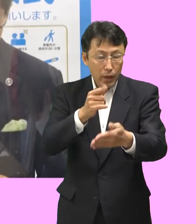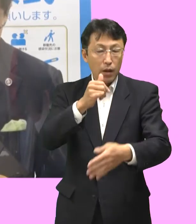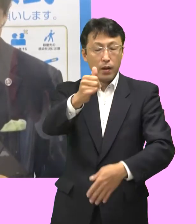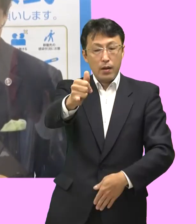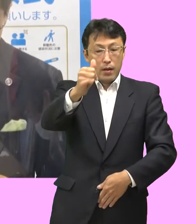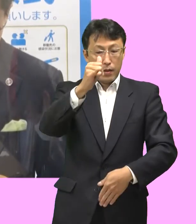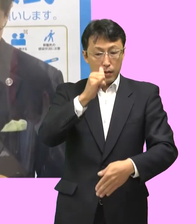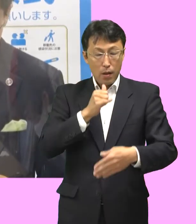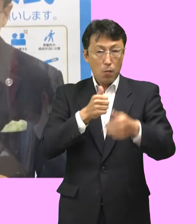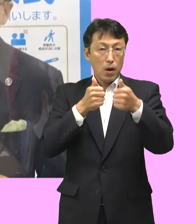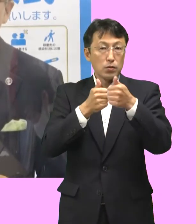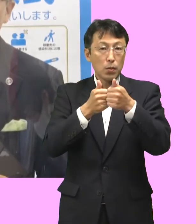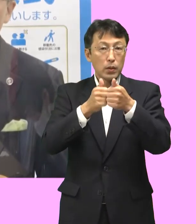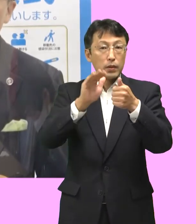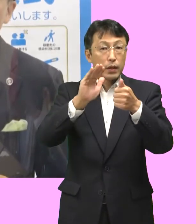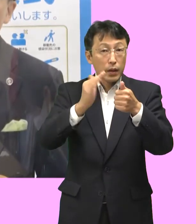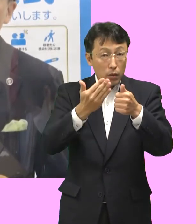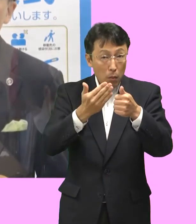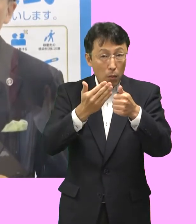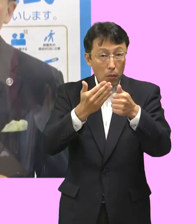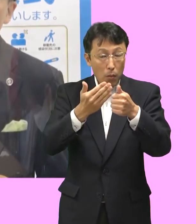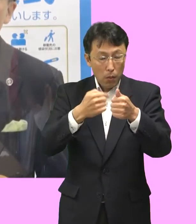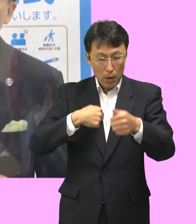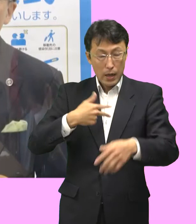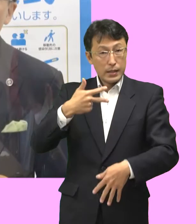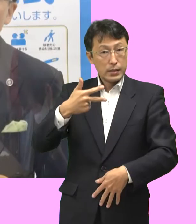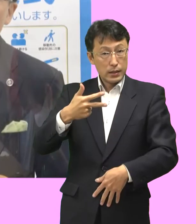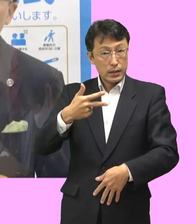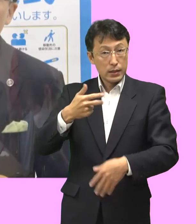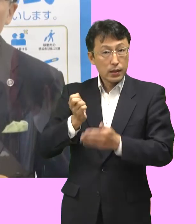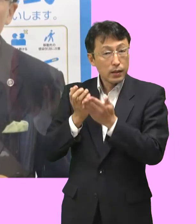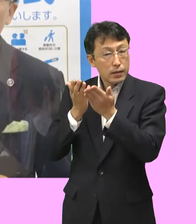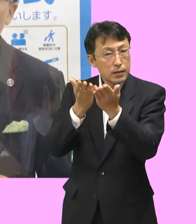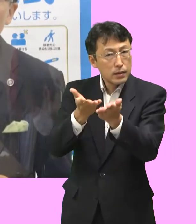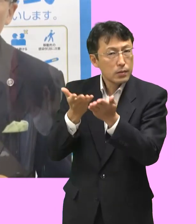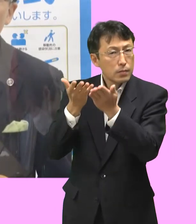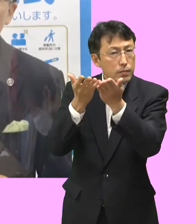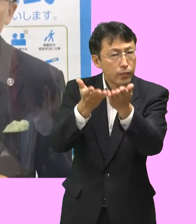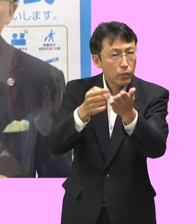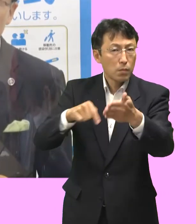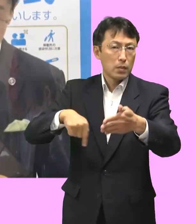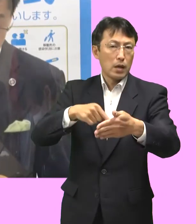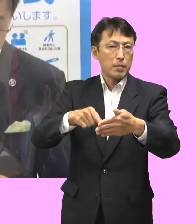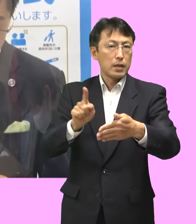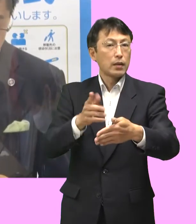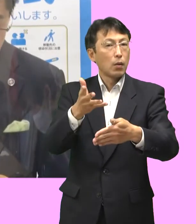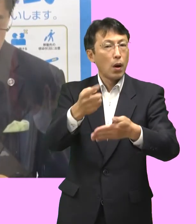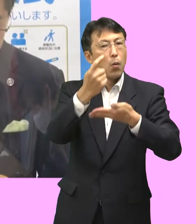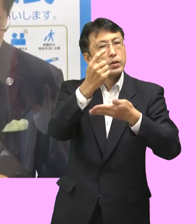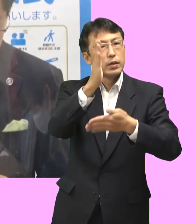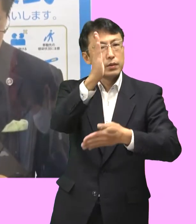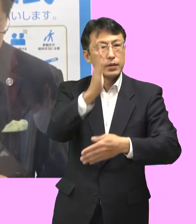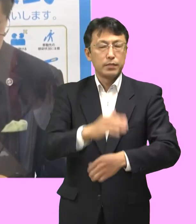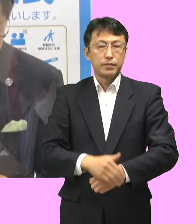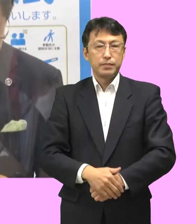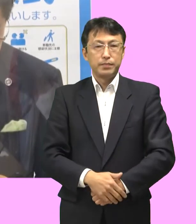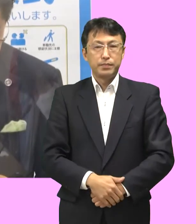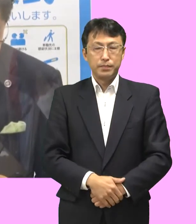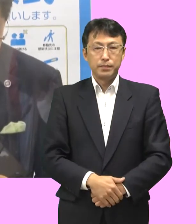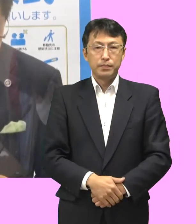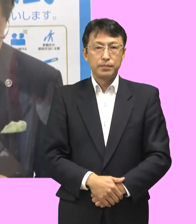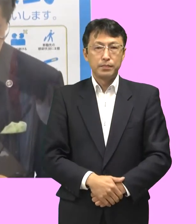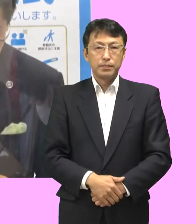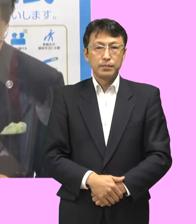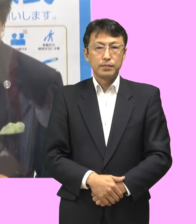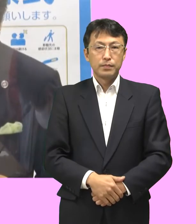で、どういったことを、まあ、その電話された方に聞き取るのか教えていただけますか。